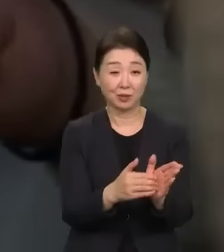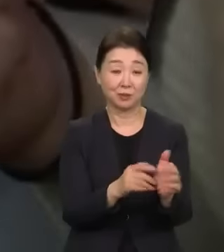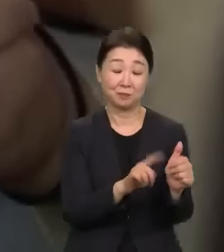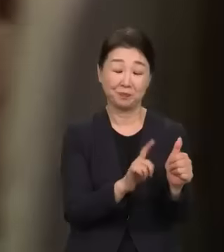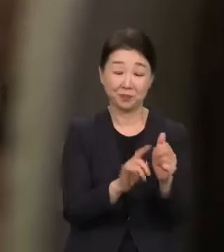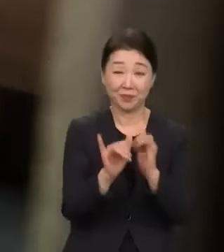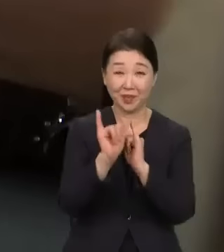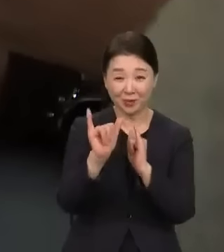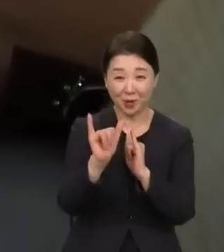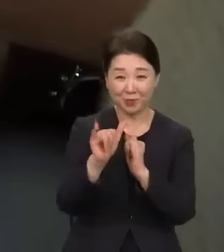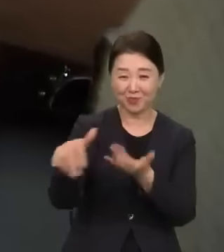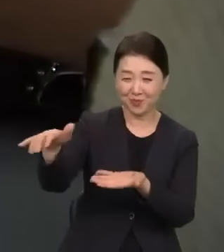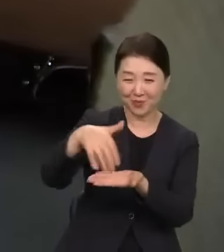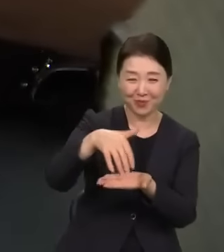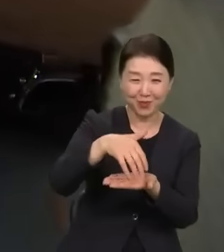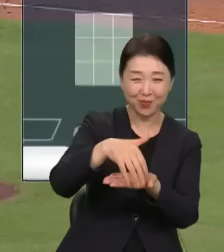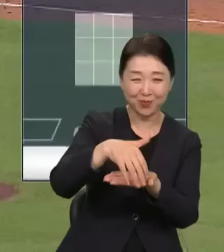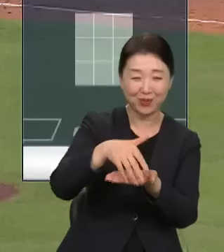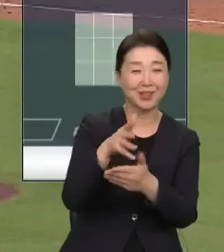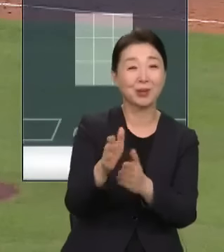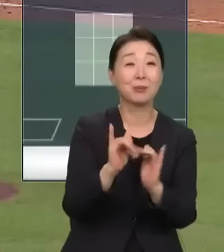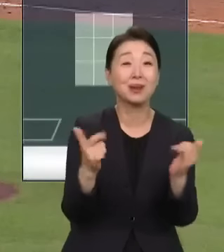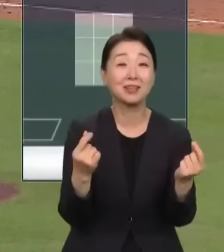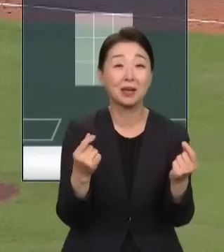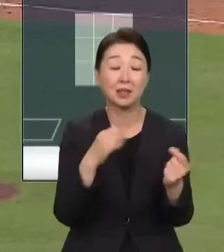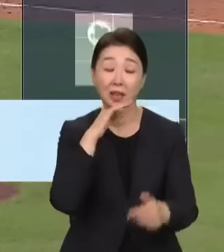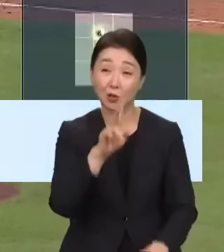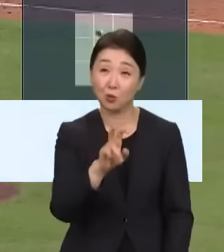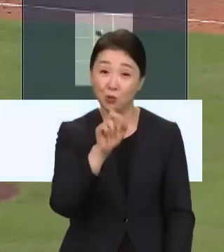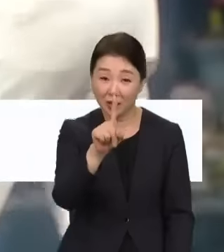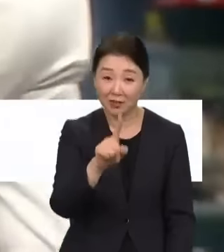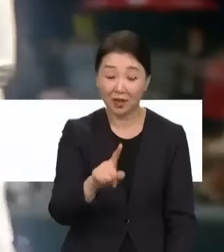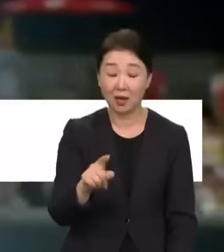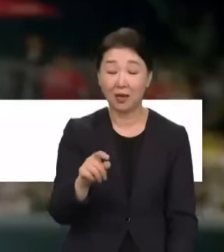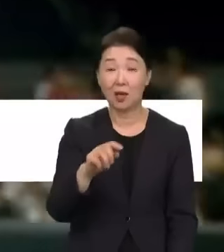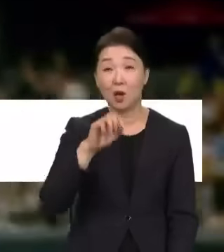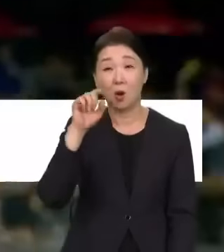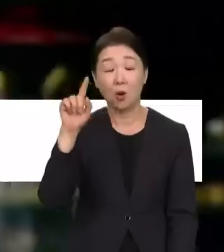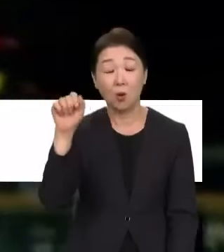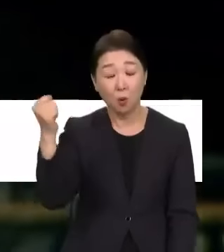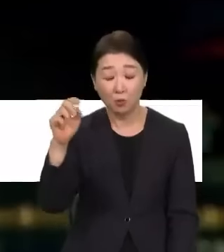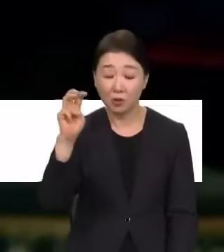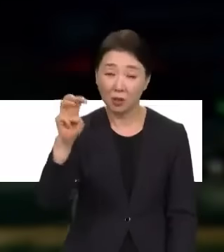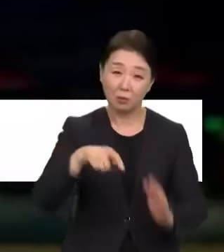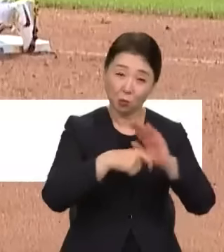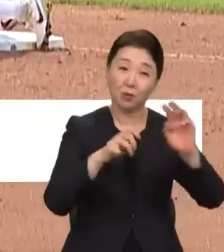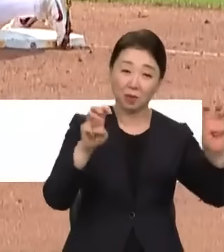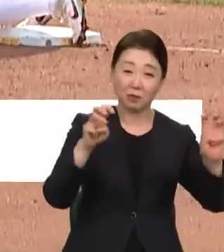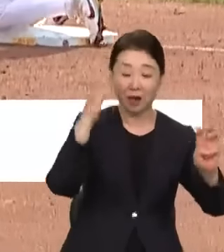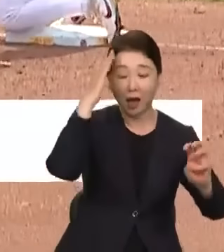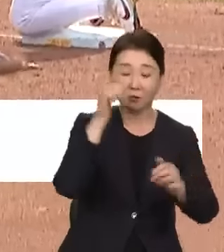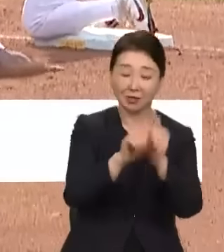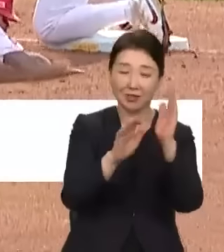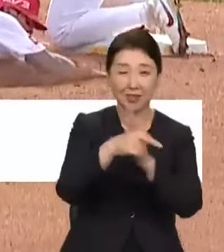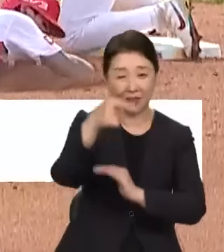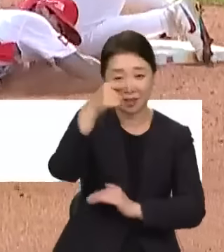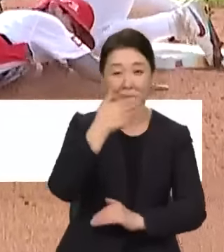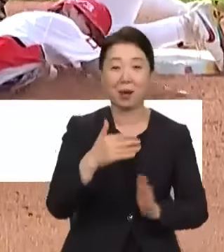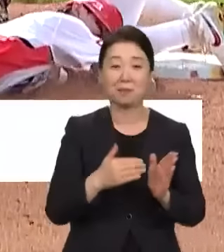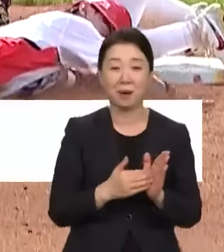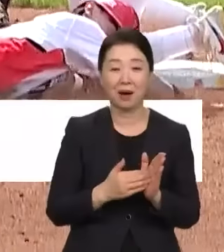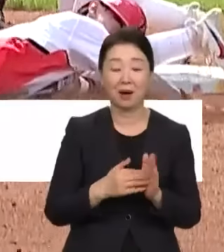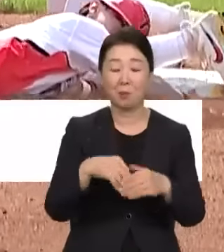트로피 수집가가 된 듯합니다. 21살의 나이에 30홈런 30도루에 한국시리즈 우승까지 이뤘고 이제는